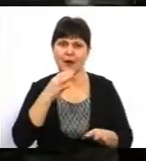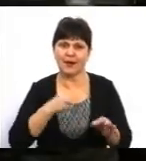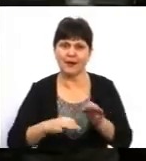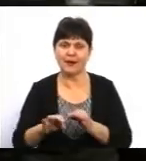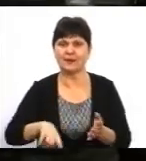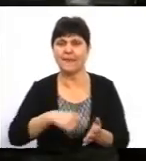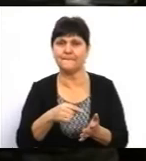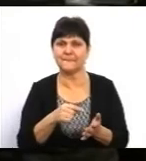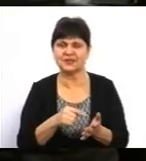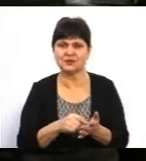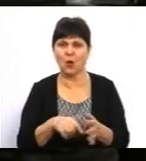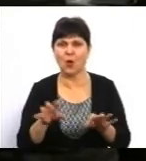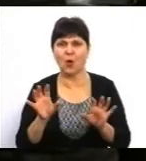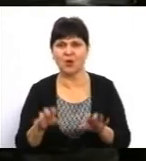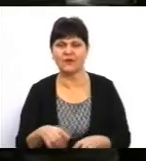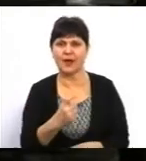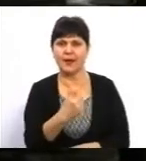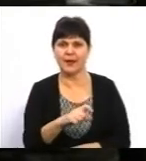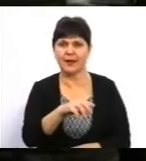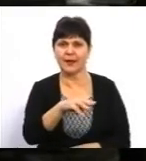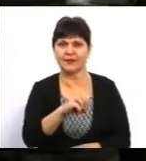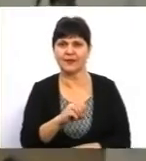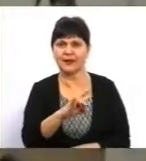Валерій Етелєв детальніше розповів про новацію.